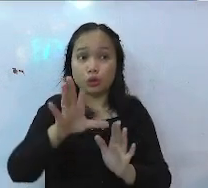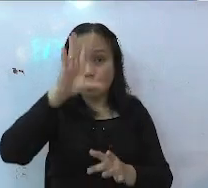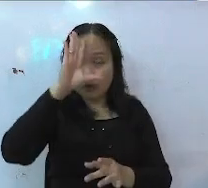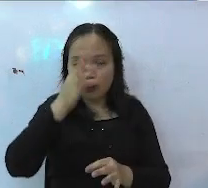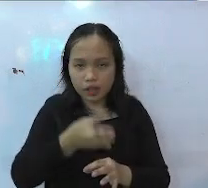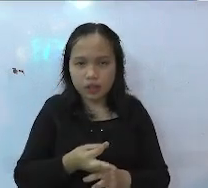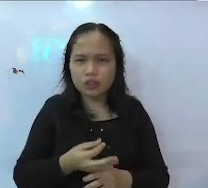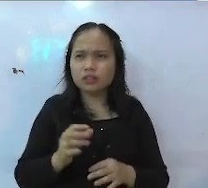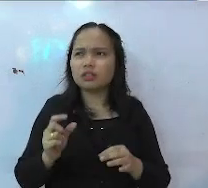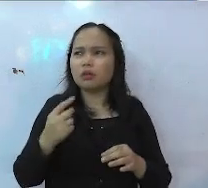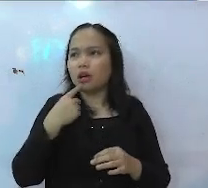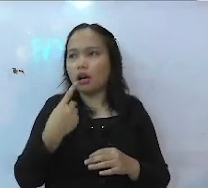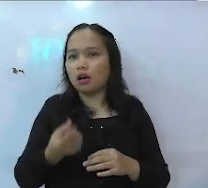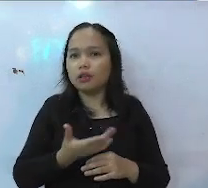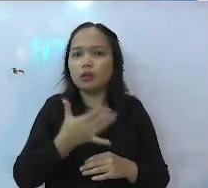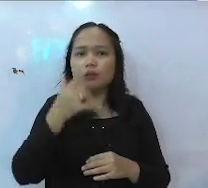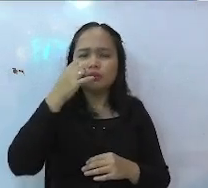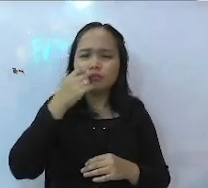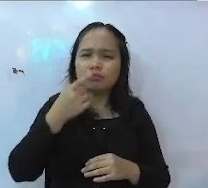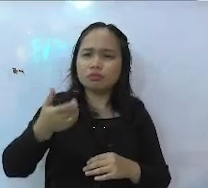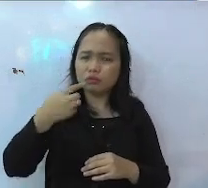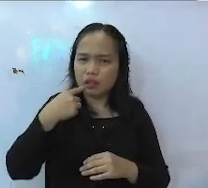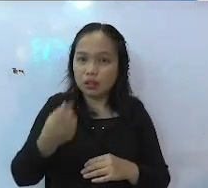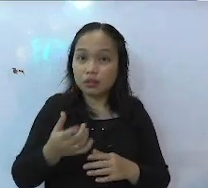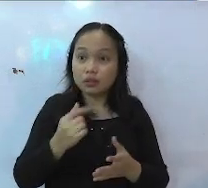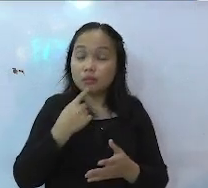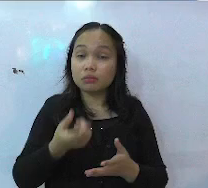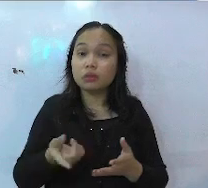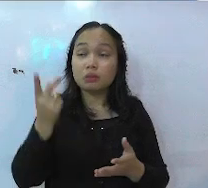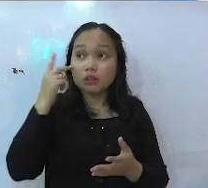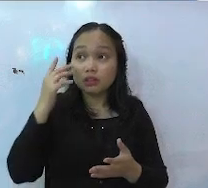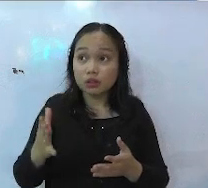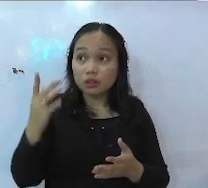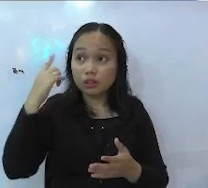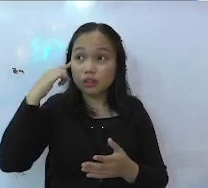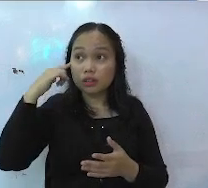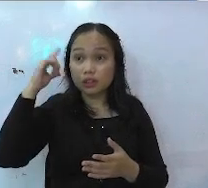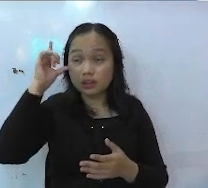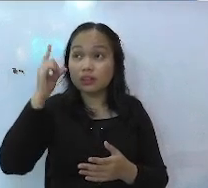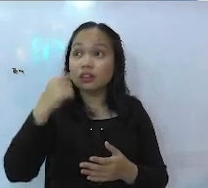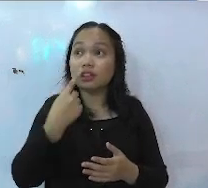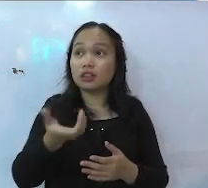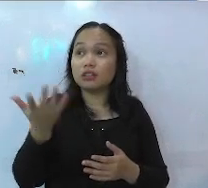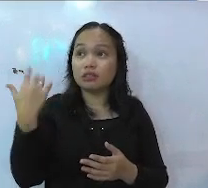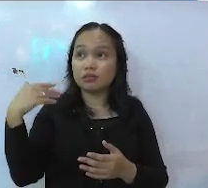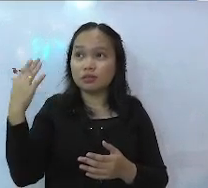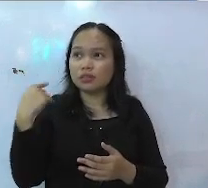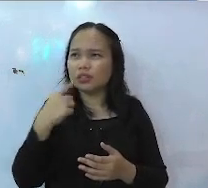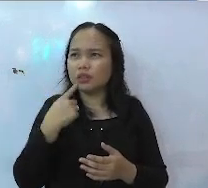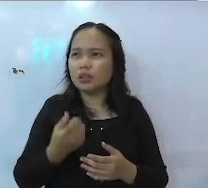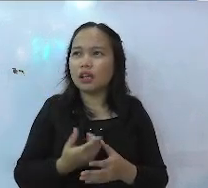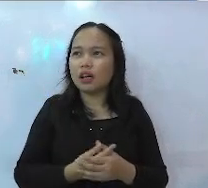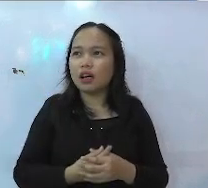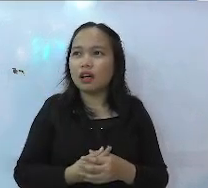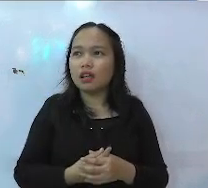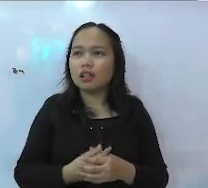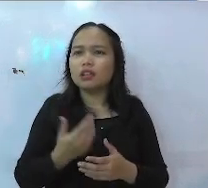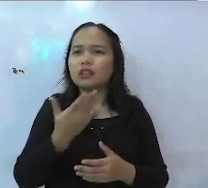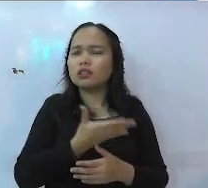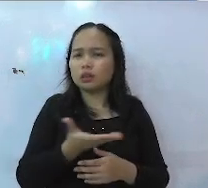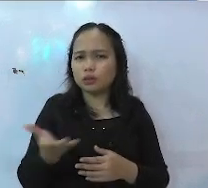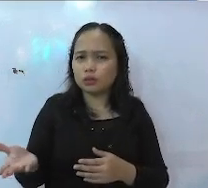Lagi kong sinasabi kaya Ever Since sinabi ng ating mala Pastor yun talagang ' na mawala sa isip ko yun eh you can be